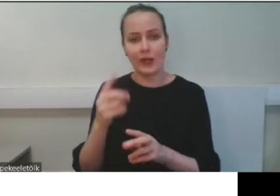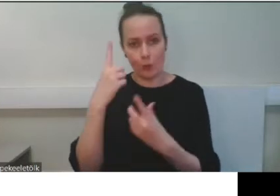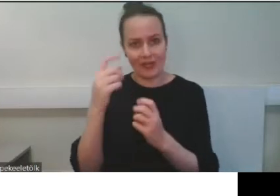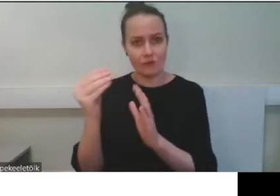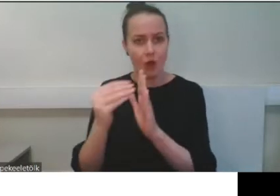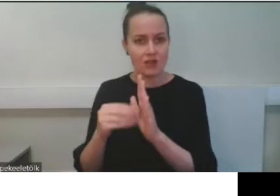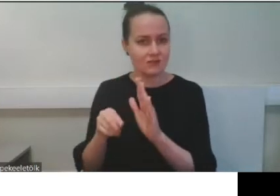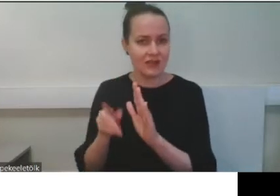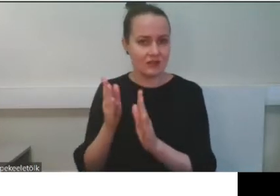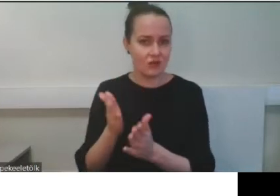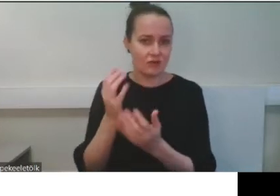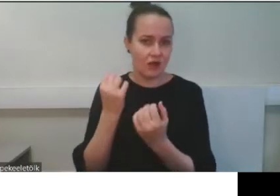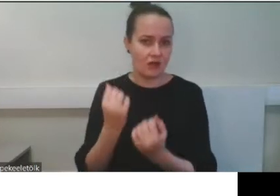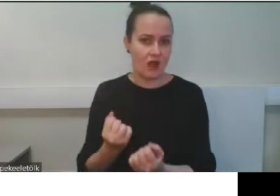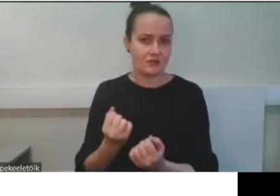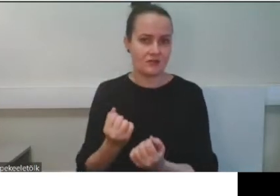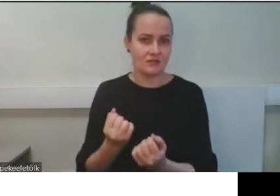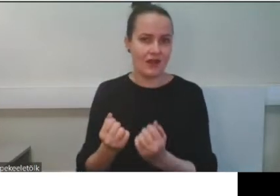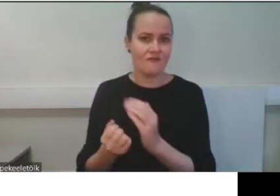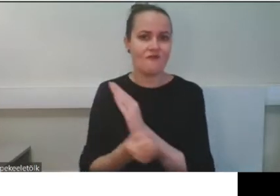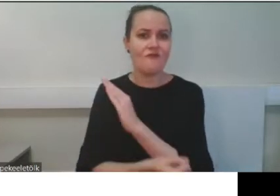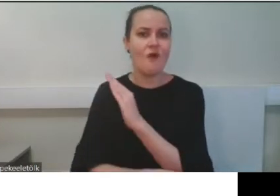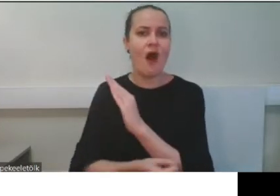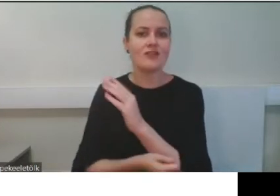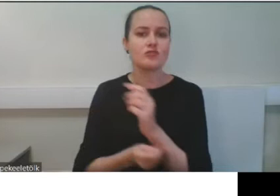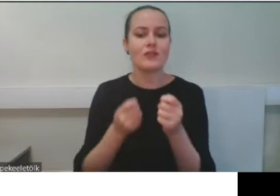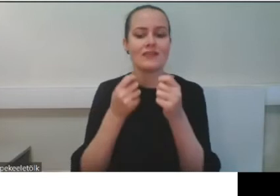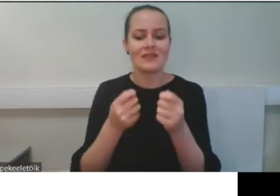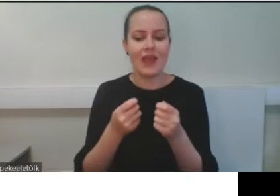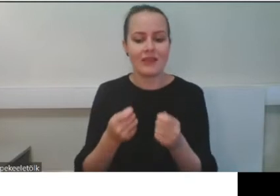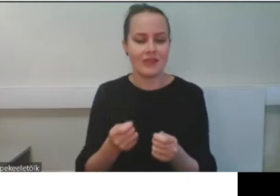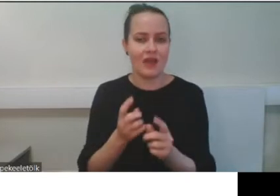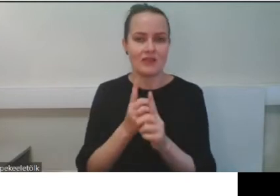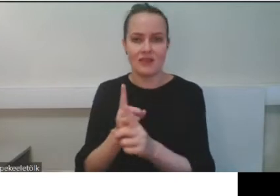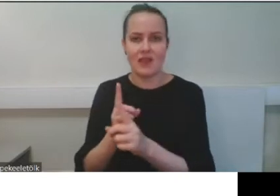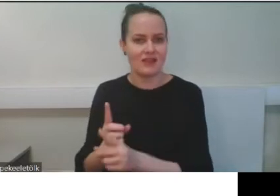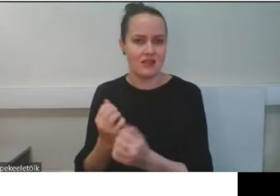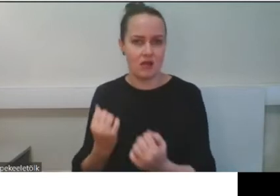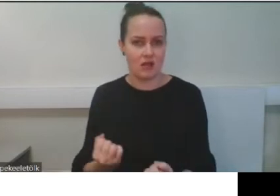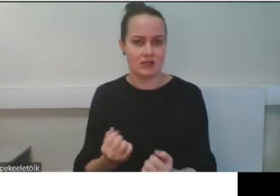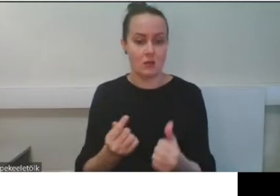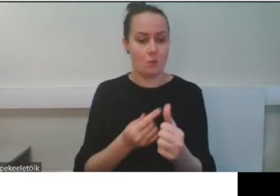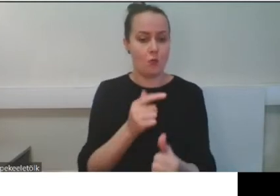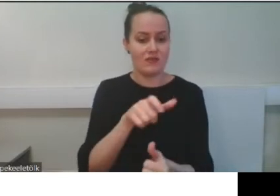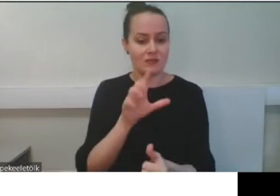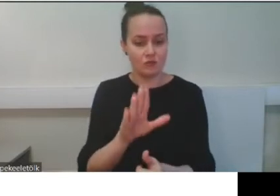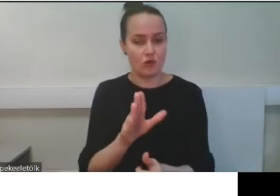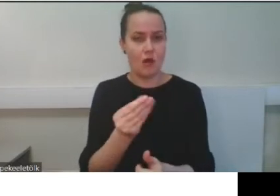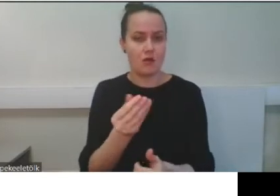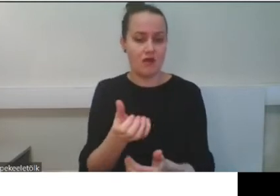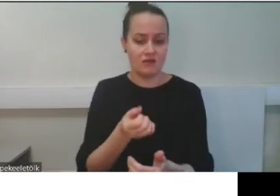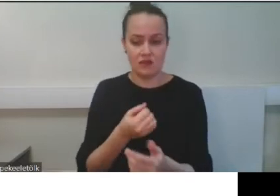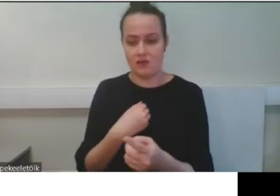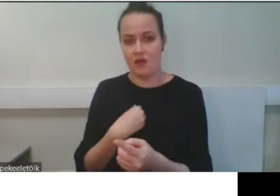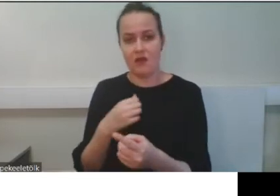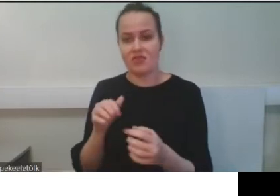vaatame , et kõiki muid toetusi , mis ei ole pensionid , siis nende vaesuse määr nende